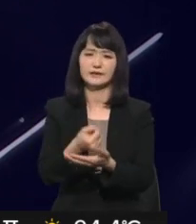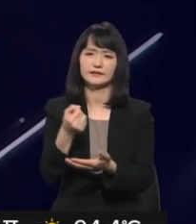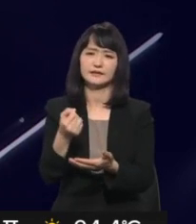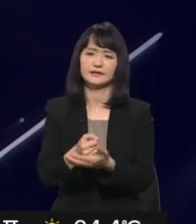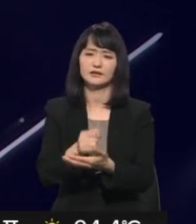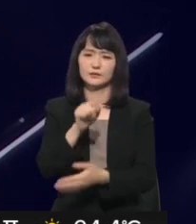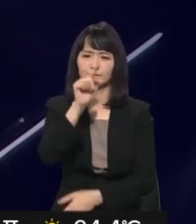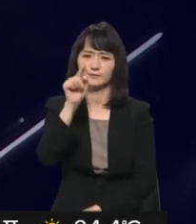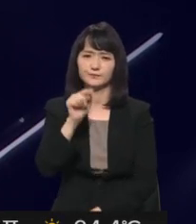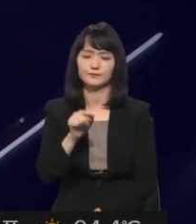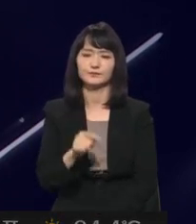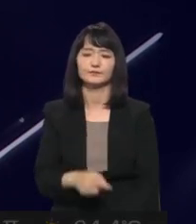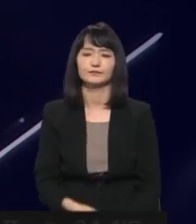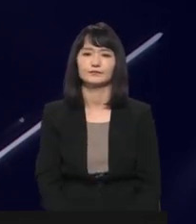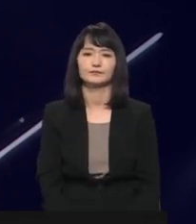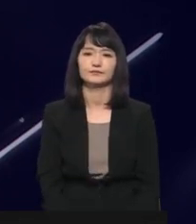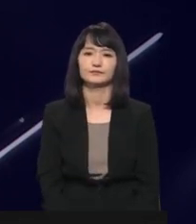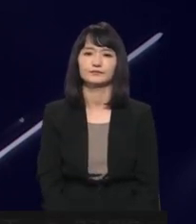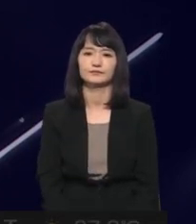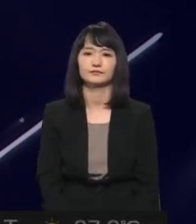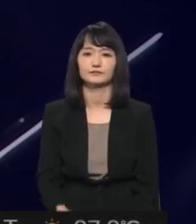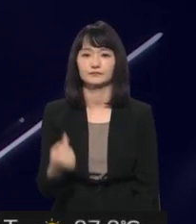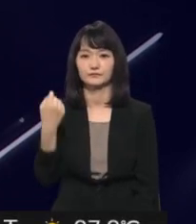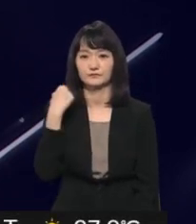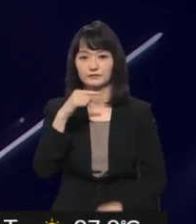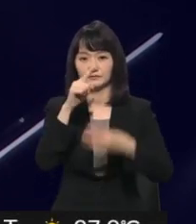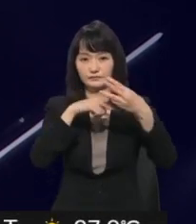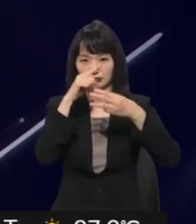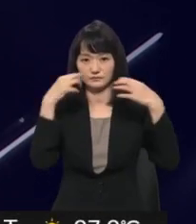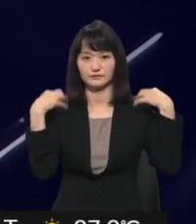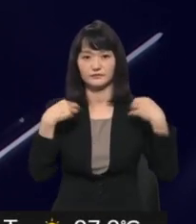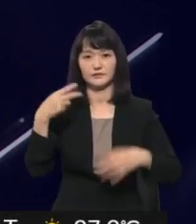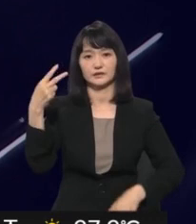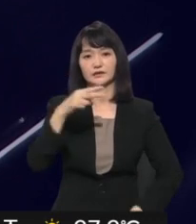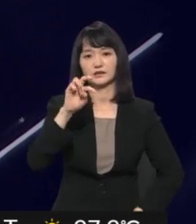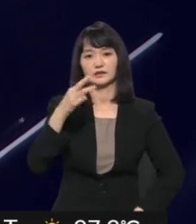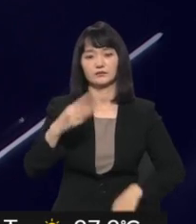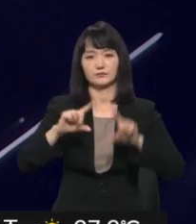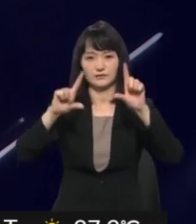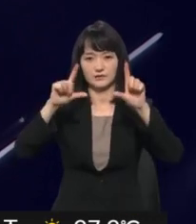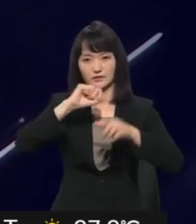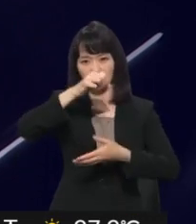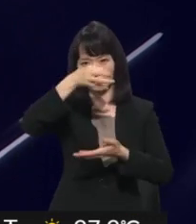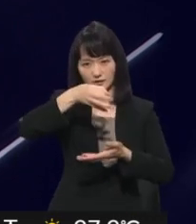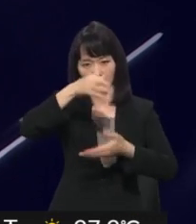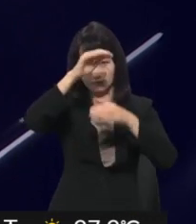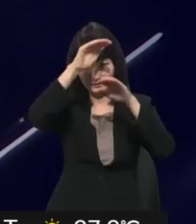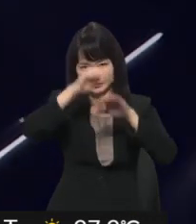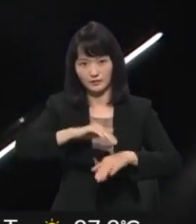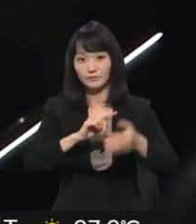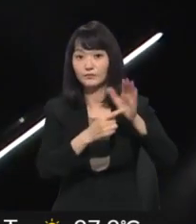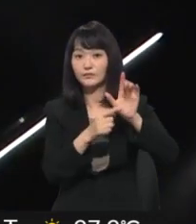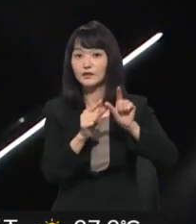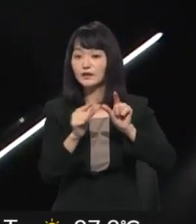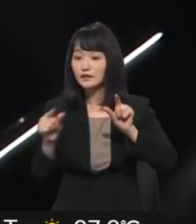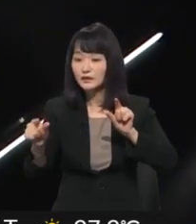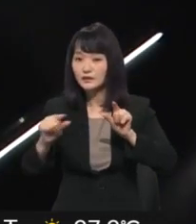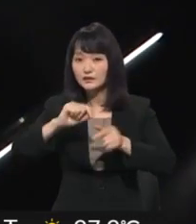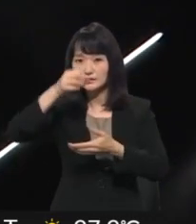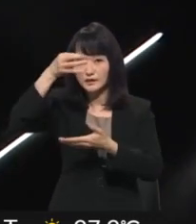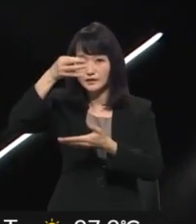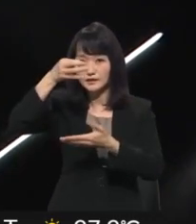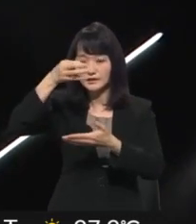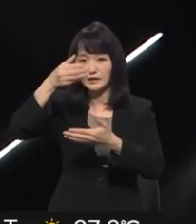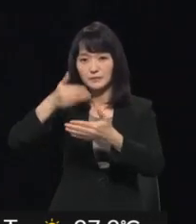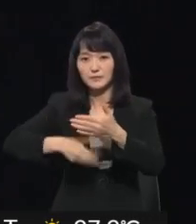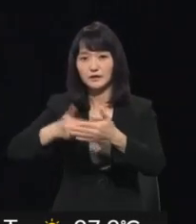정했습니다 어제 윤석열 정부가 2013년 예산안 을 발표했는데요 어 일부 예산 삭감 된 부분